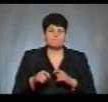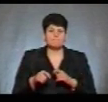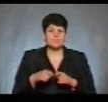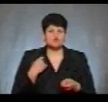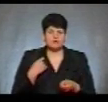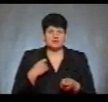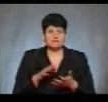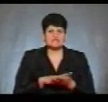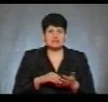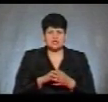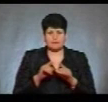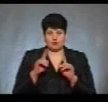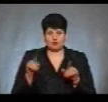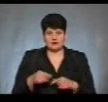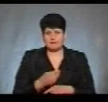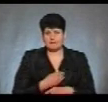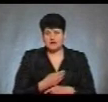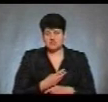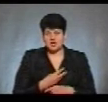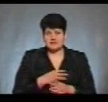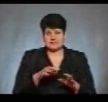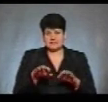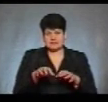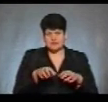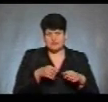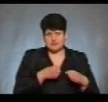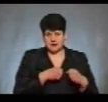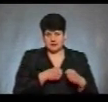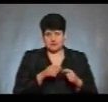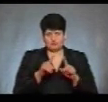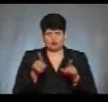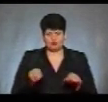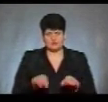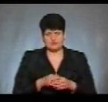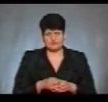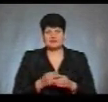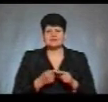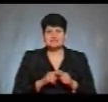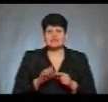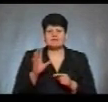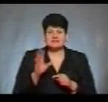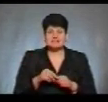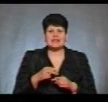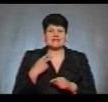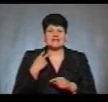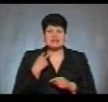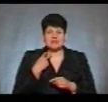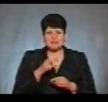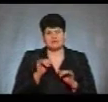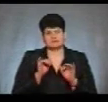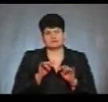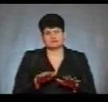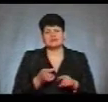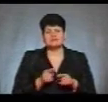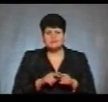знищення бюлетеню, бажання взагалі винести за межі виборчої дільниці бюлетень. Це все кримінально карані правопорушення. За